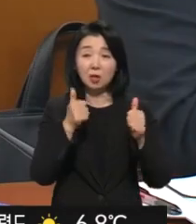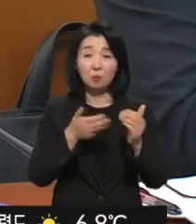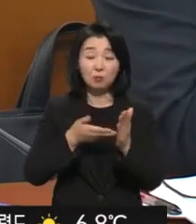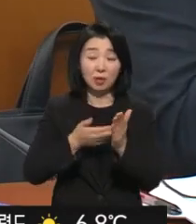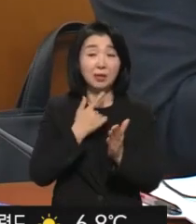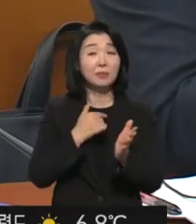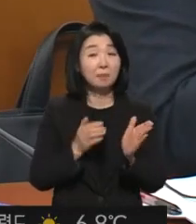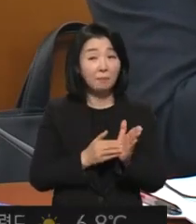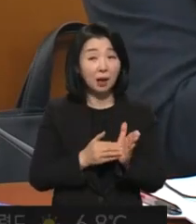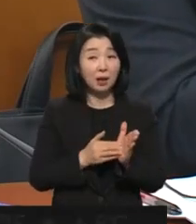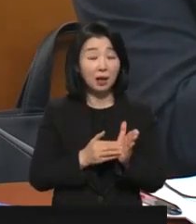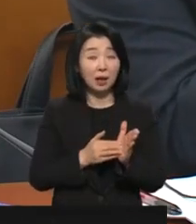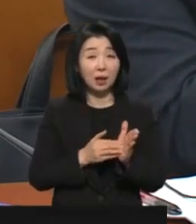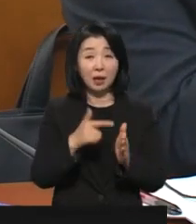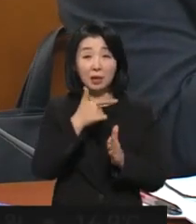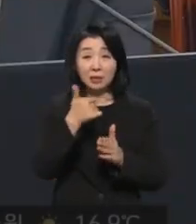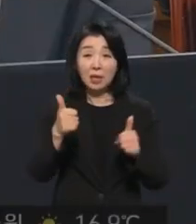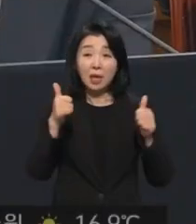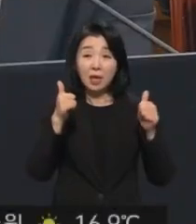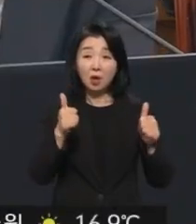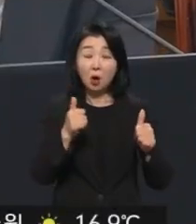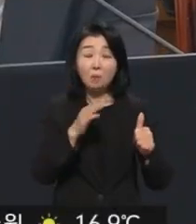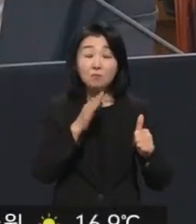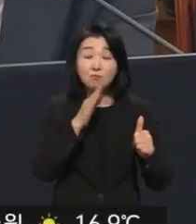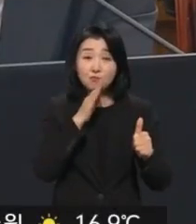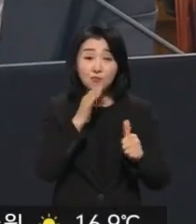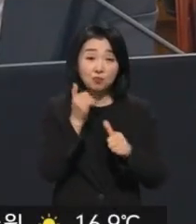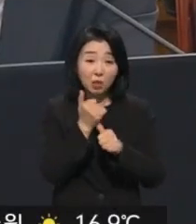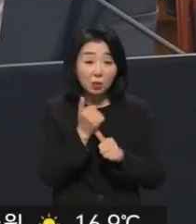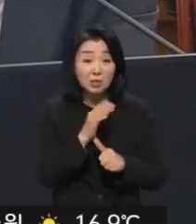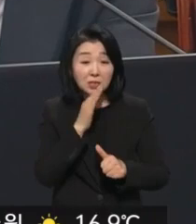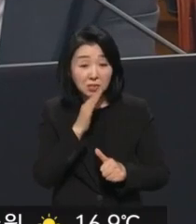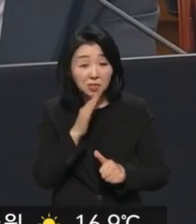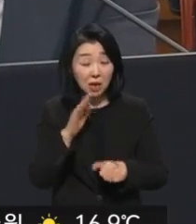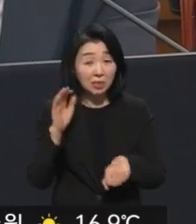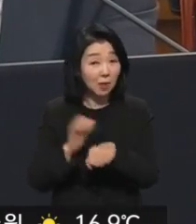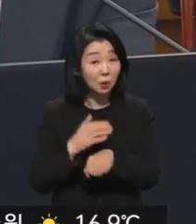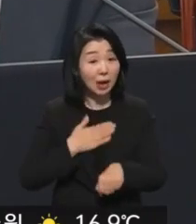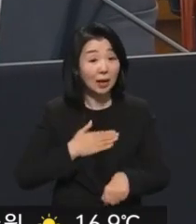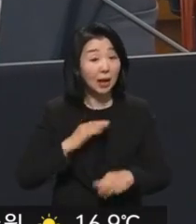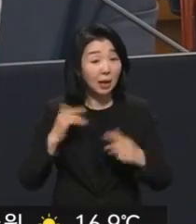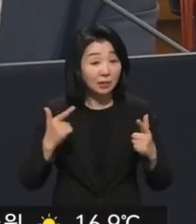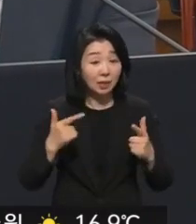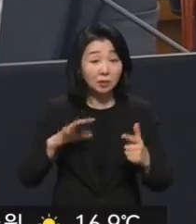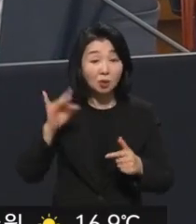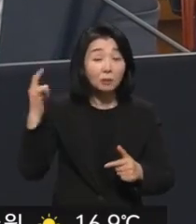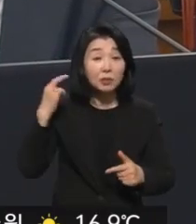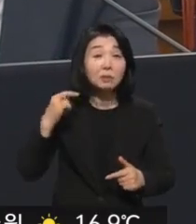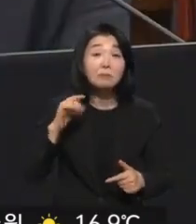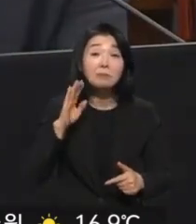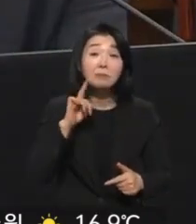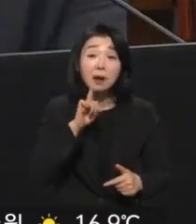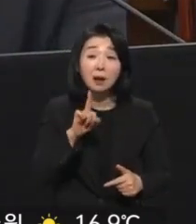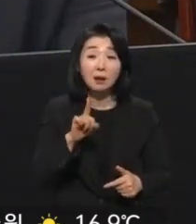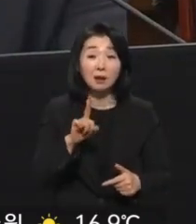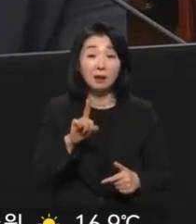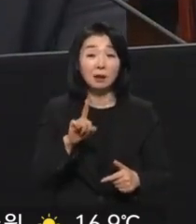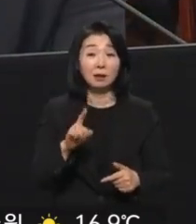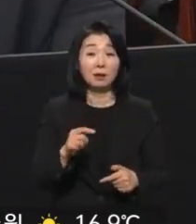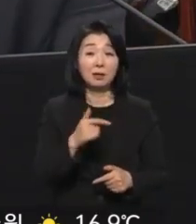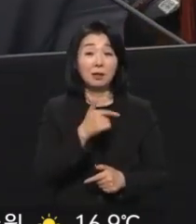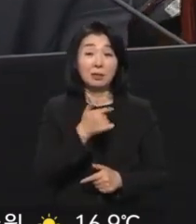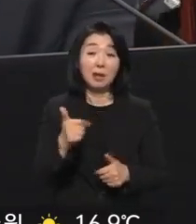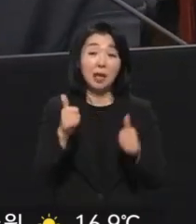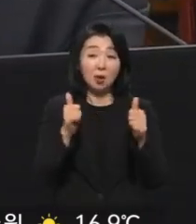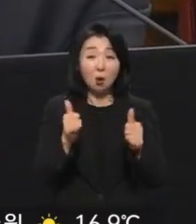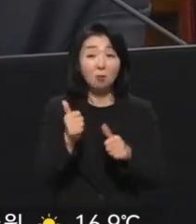부대변인까지 하셨나요? 대검의 부대변인을 했다고요? 그거 진짜요? 잘못 알고 계신 것 같은데? 저는 처음 보는 얘기인데요? 대검 부대변인